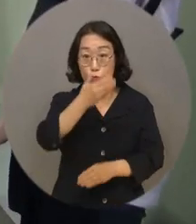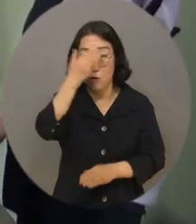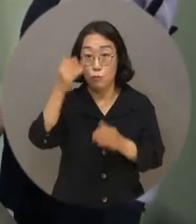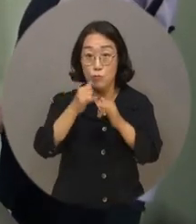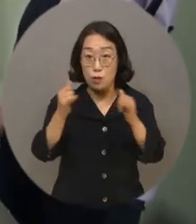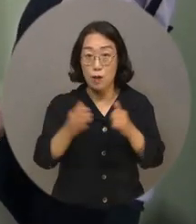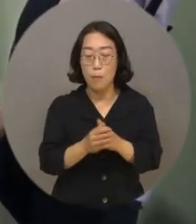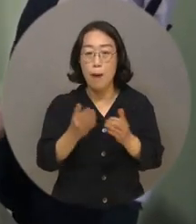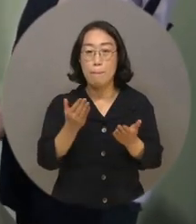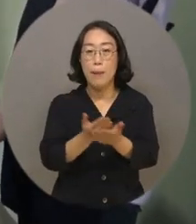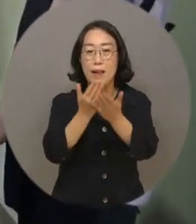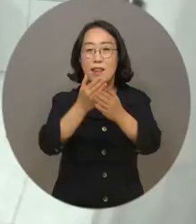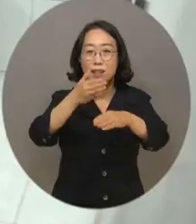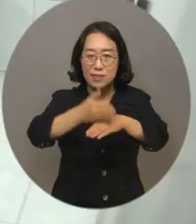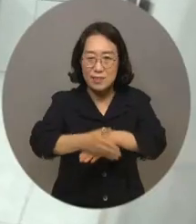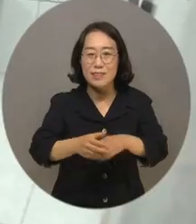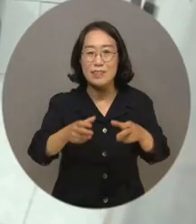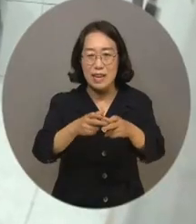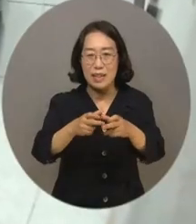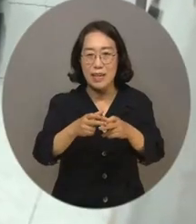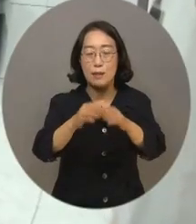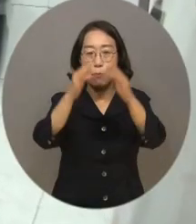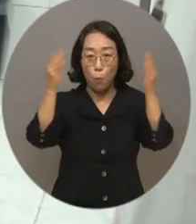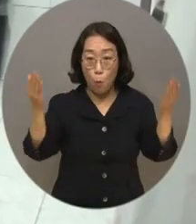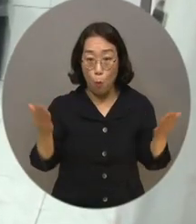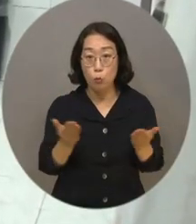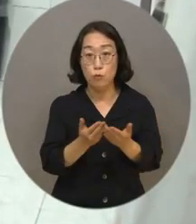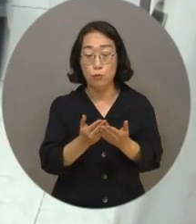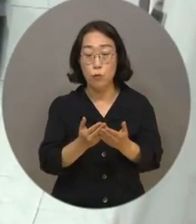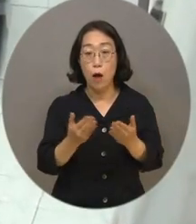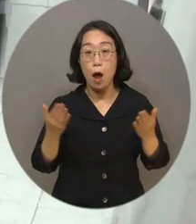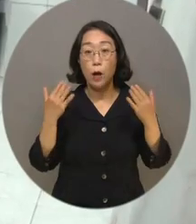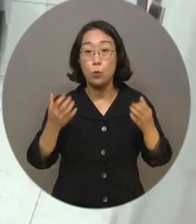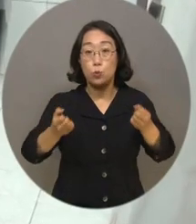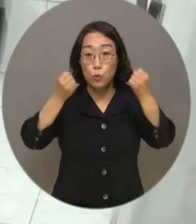모두 발달 장애가 있습니다. 특수학교 전 과정을